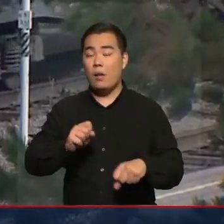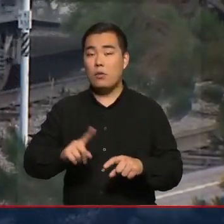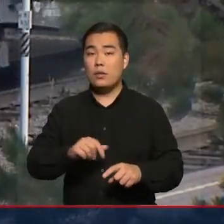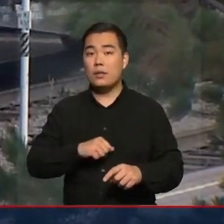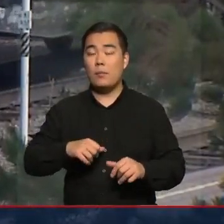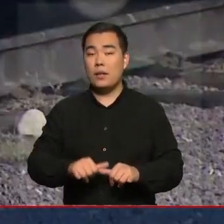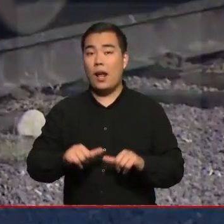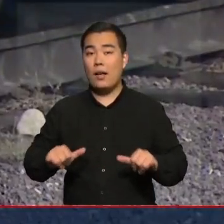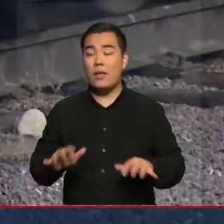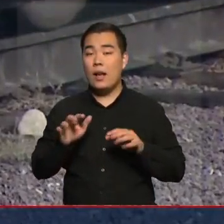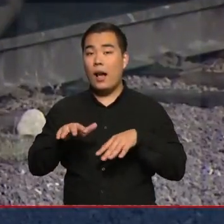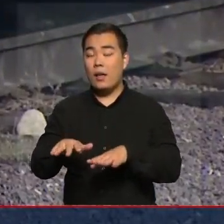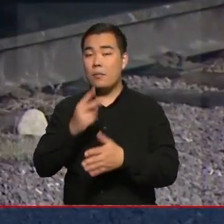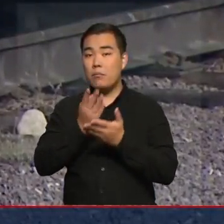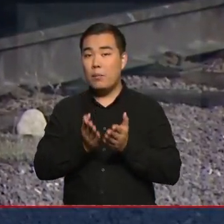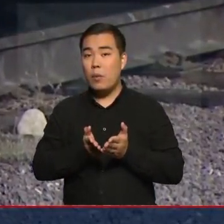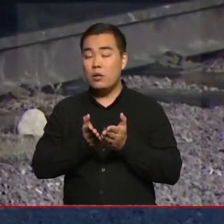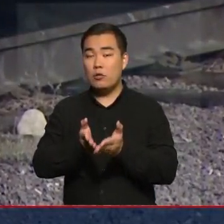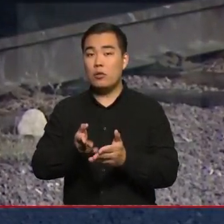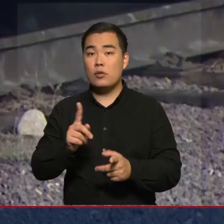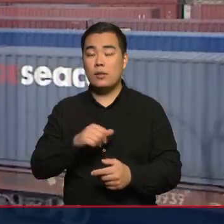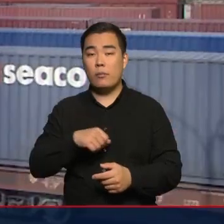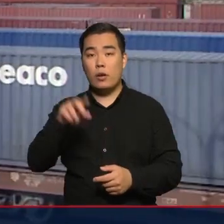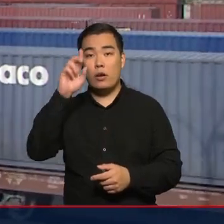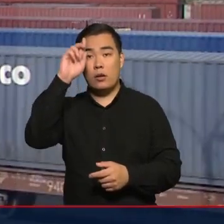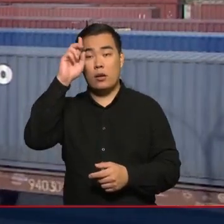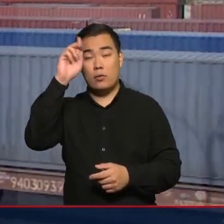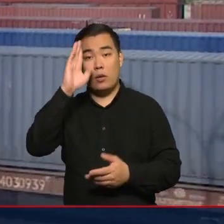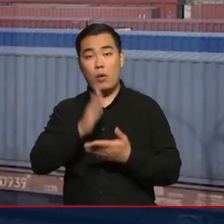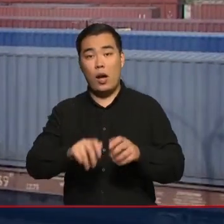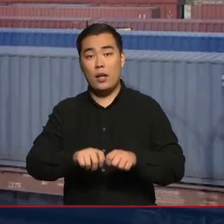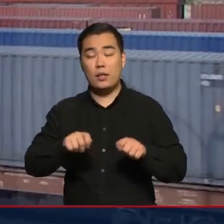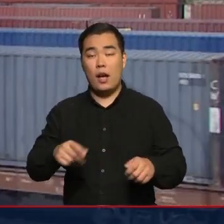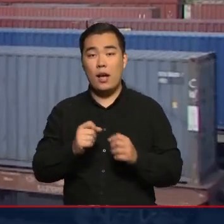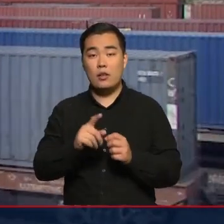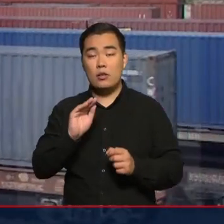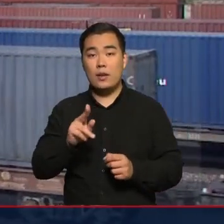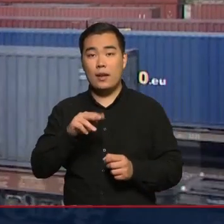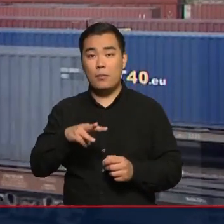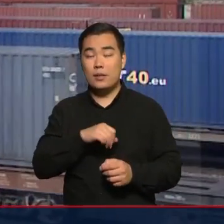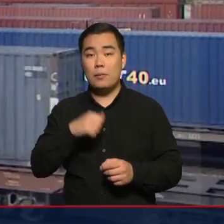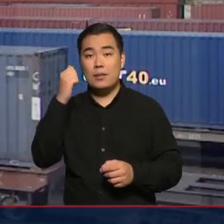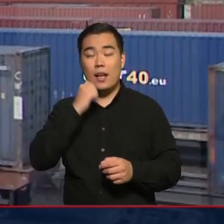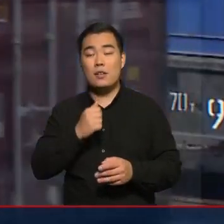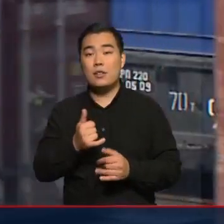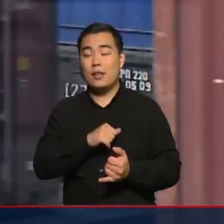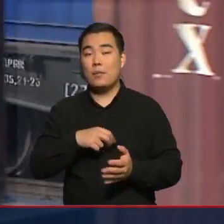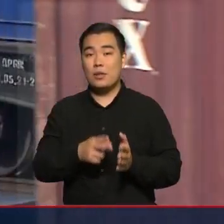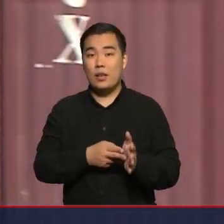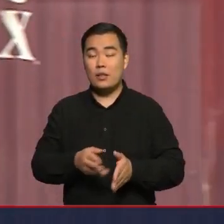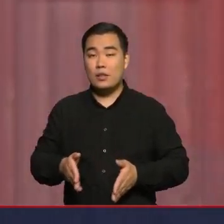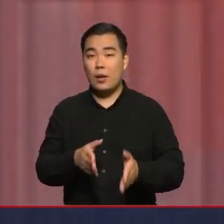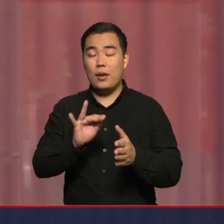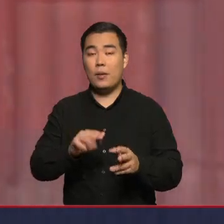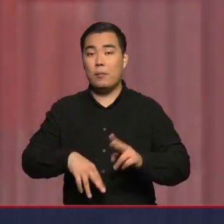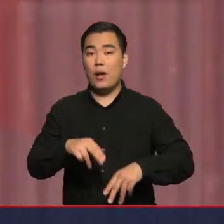транско списков международного транспортного маршрута в стране планируют отремонтировать 11.000 км старых железных дорог и построить